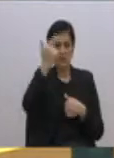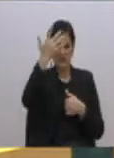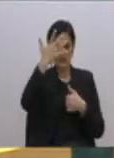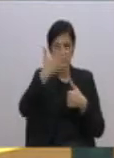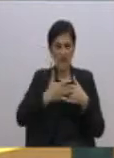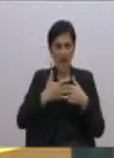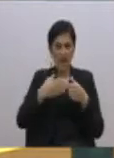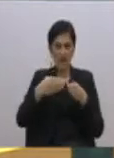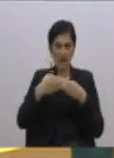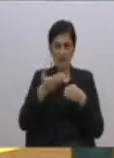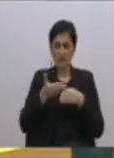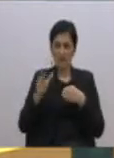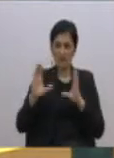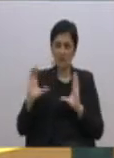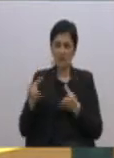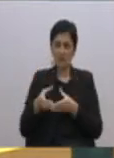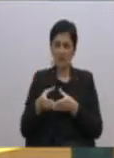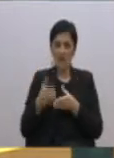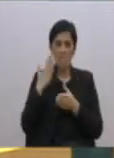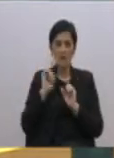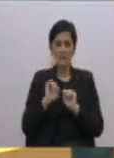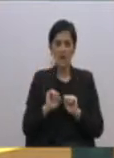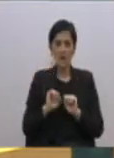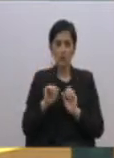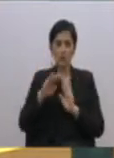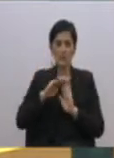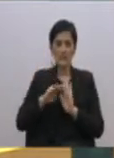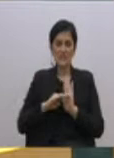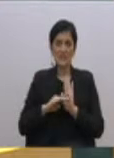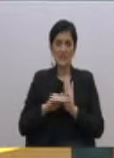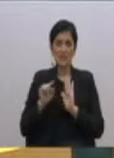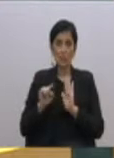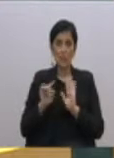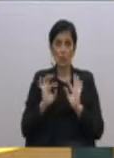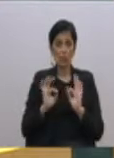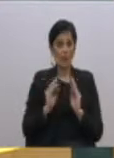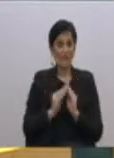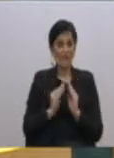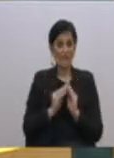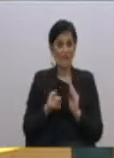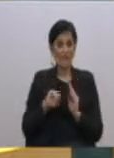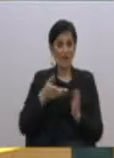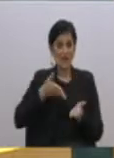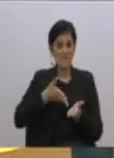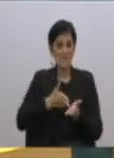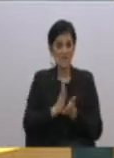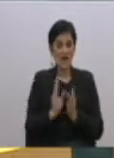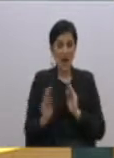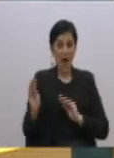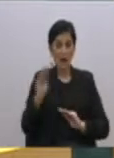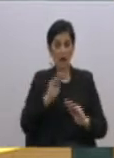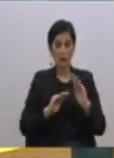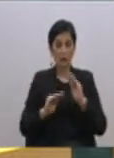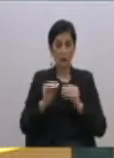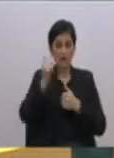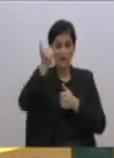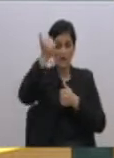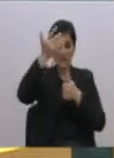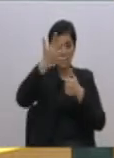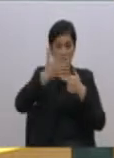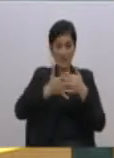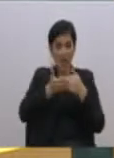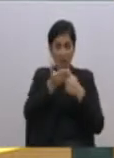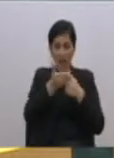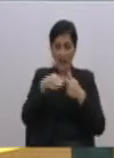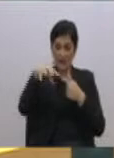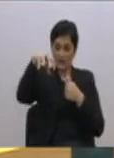ცენტრალიზებული მართლმსაჯულების სისტემა, რომელიც ზუსტად იგივე პრინციპებით არის აწყობილი და ცენტრალიზაცია ისევეა მიღწეული,